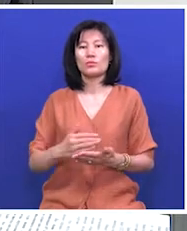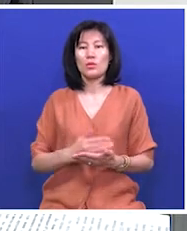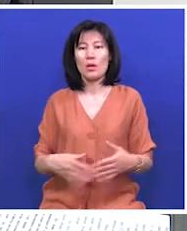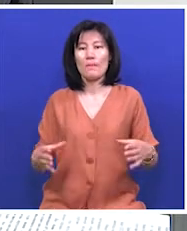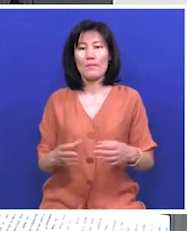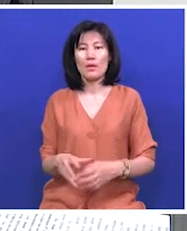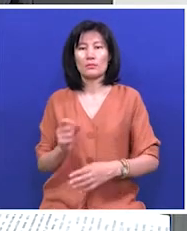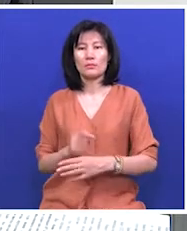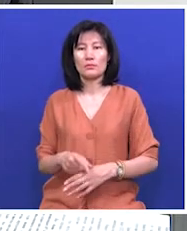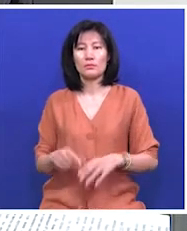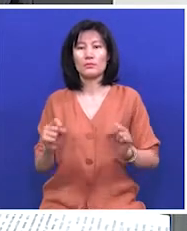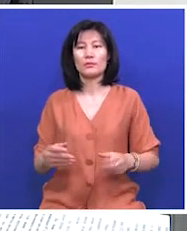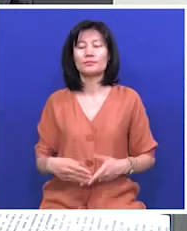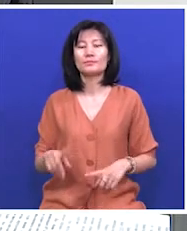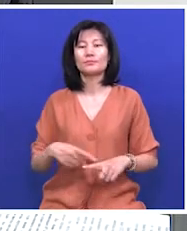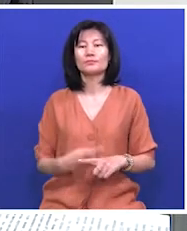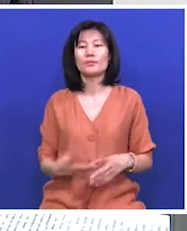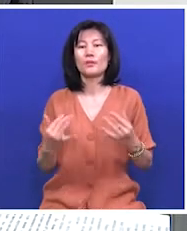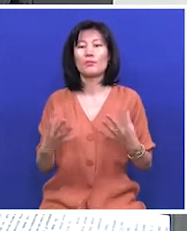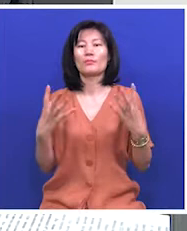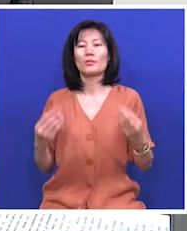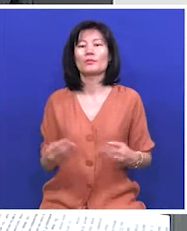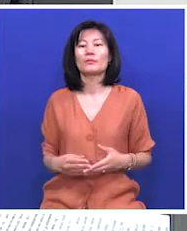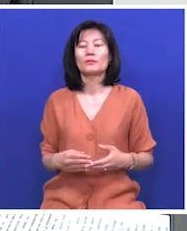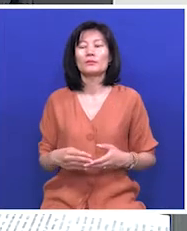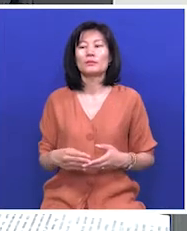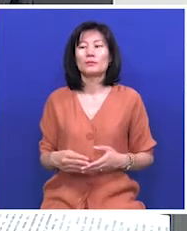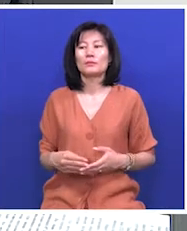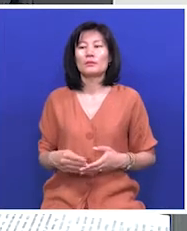жобадан ұйымдастыру тапсырмасы берілген. Бүгінгі таңда